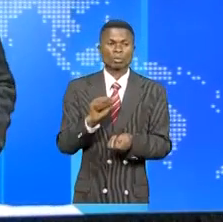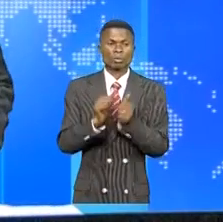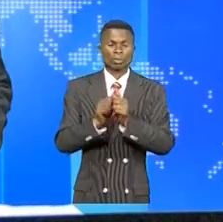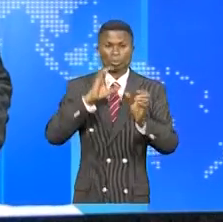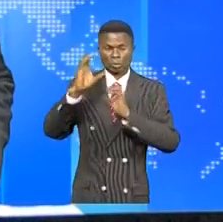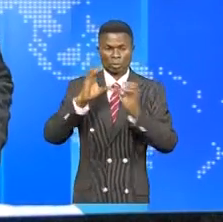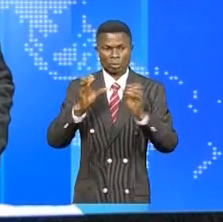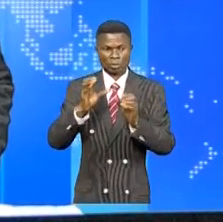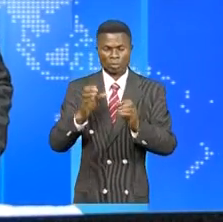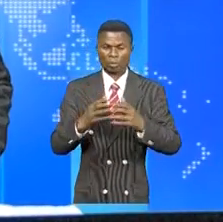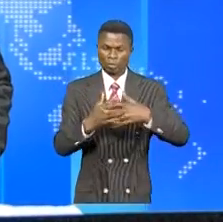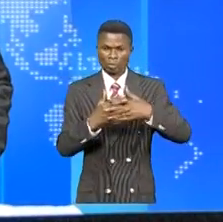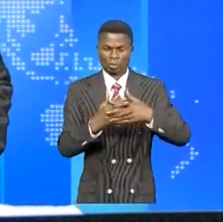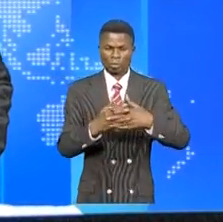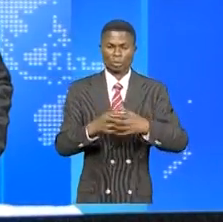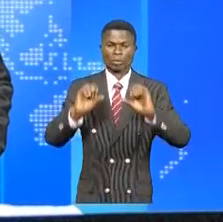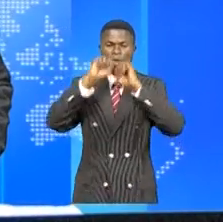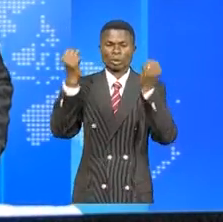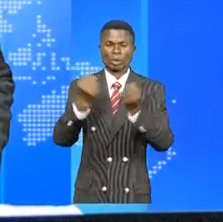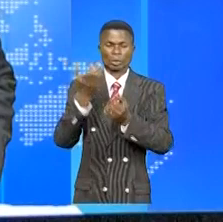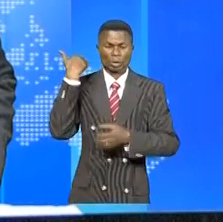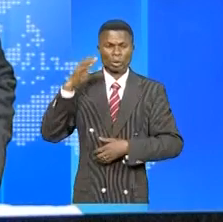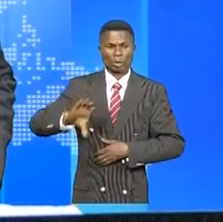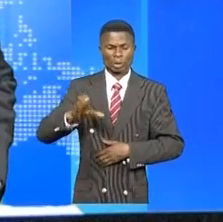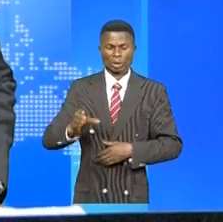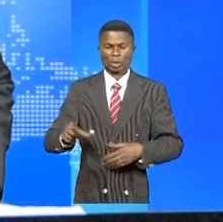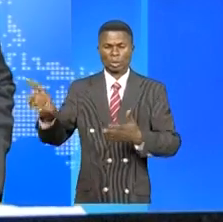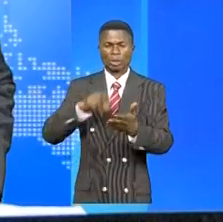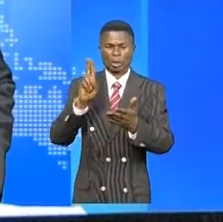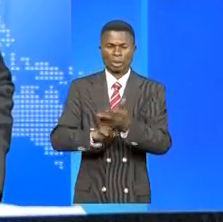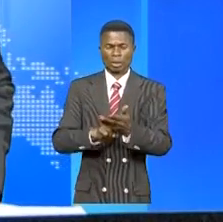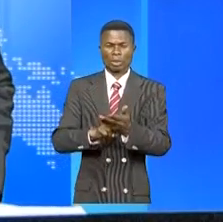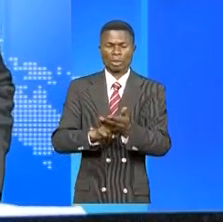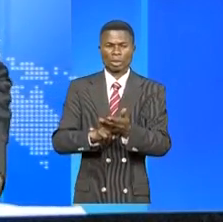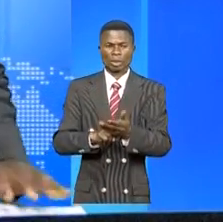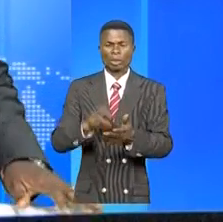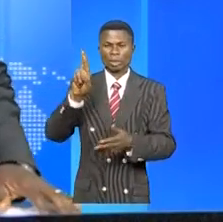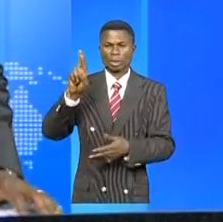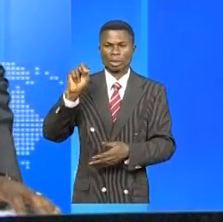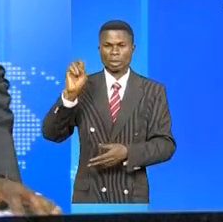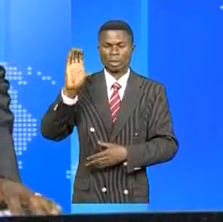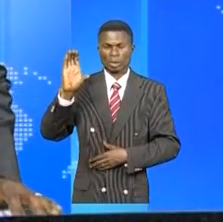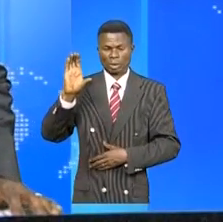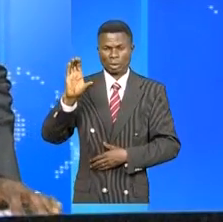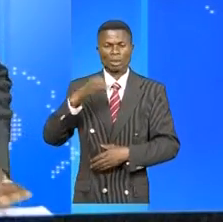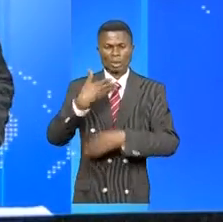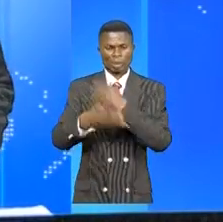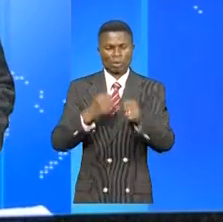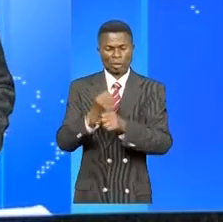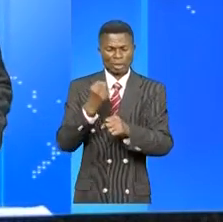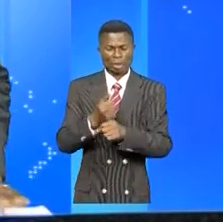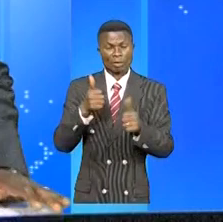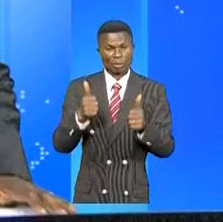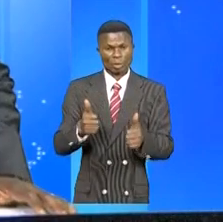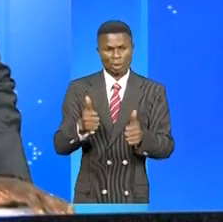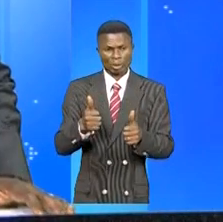communication par ce partenariat. La Régie des Eaux a signé avec la RTNC un contrat dans ce sens. Si l'on est sûr que la RTNC remplira sa part du